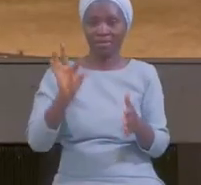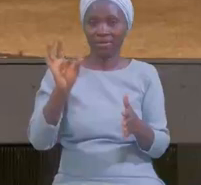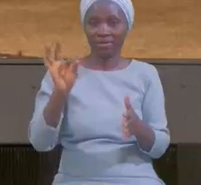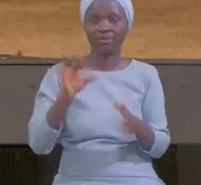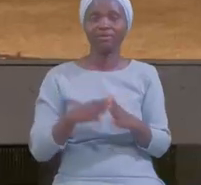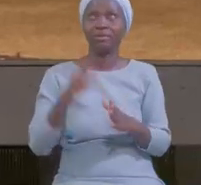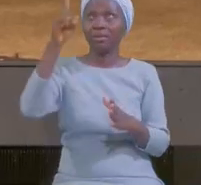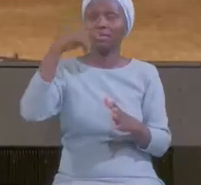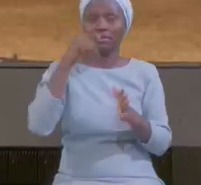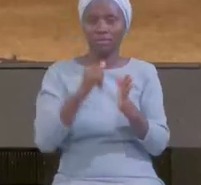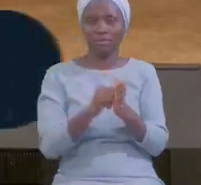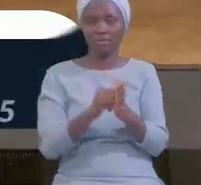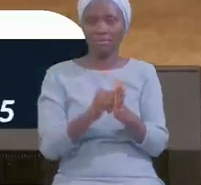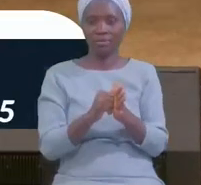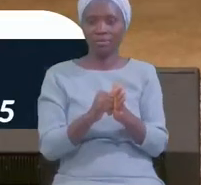Actes 3, 19.